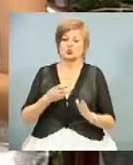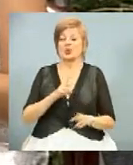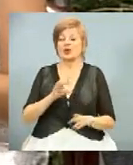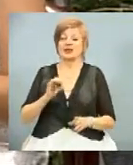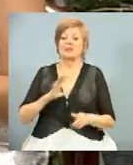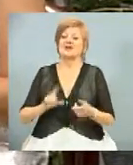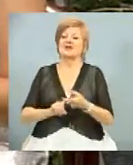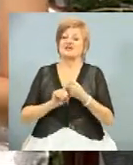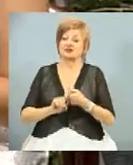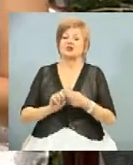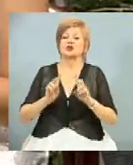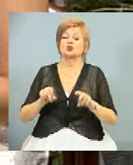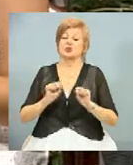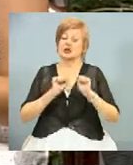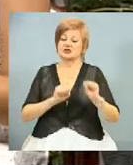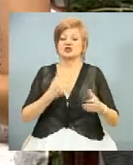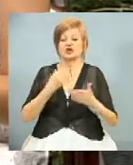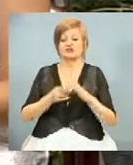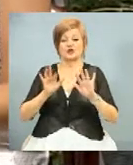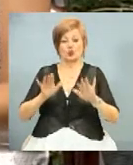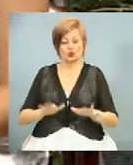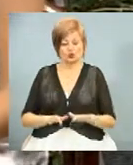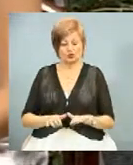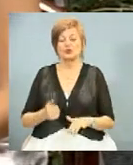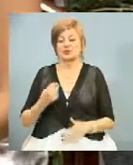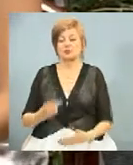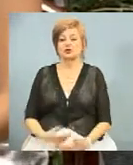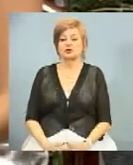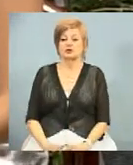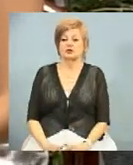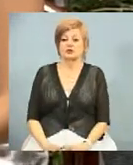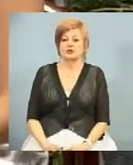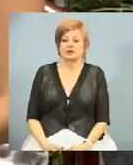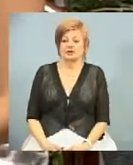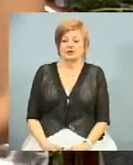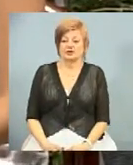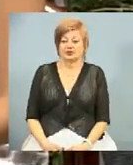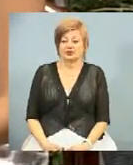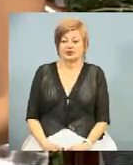бувають віруси та як захищати свої комп'ютери від них. Тож дивіться наш сюжет.